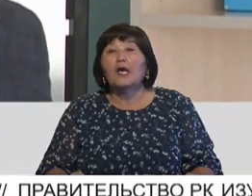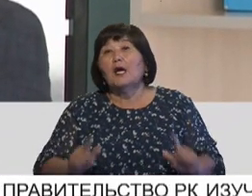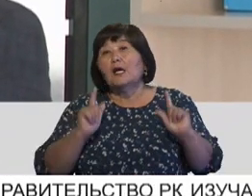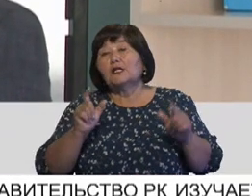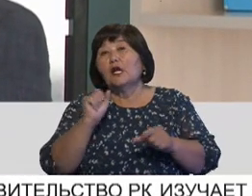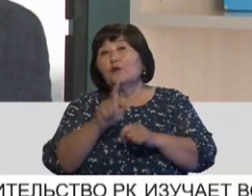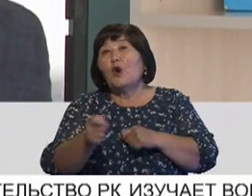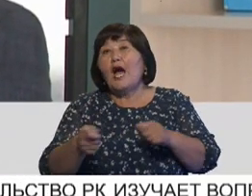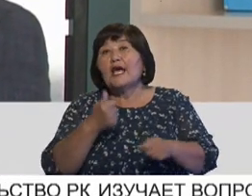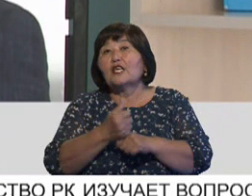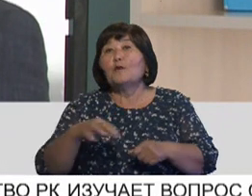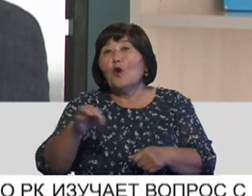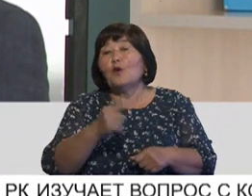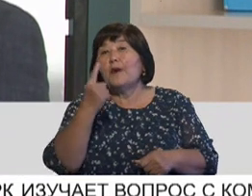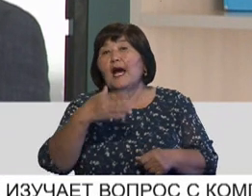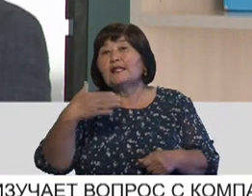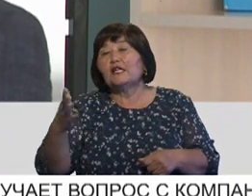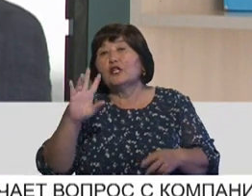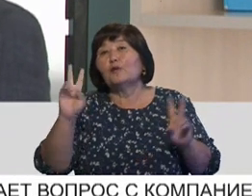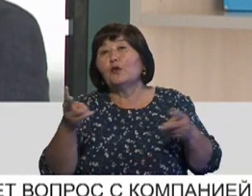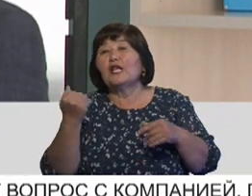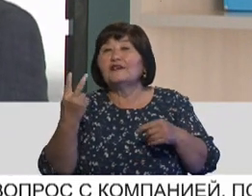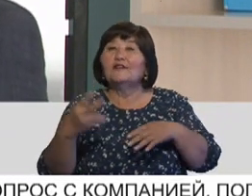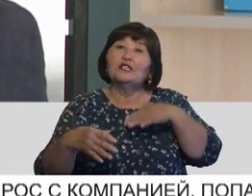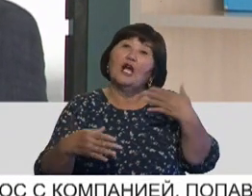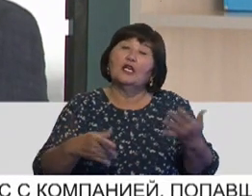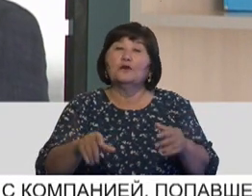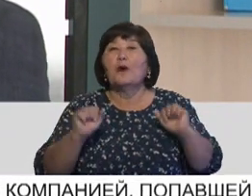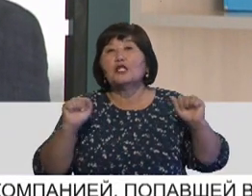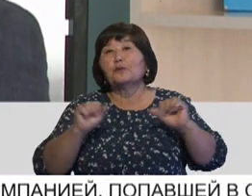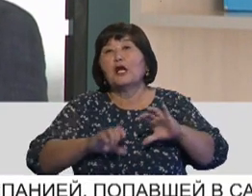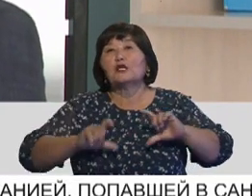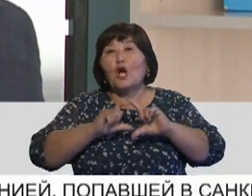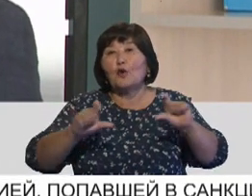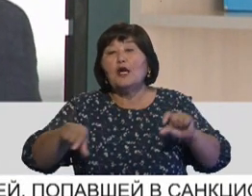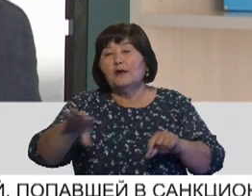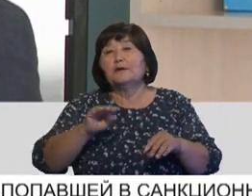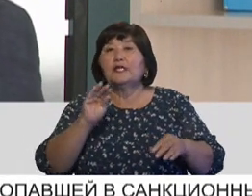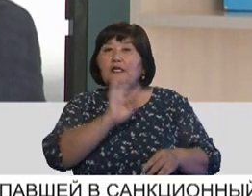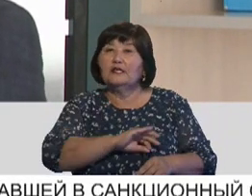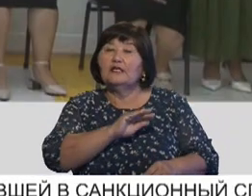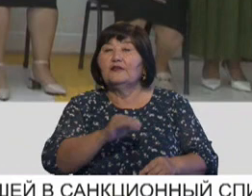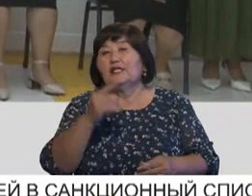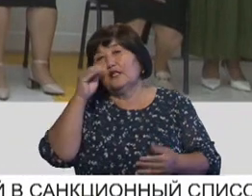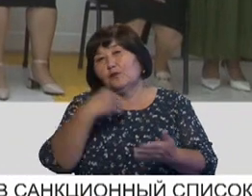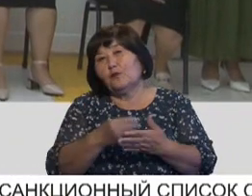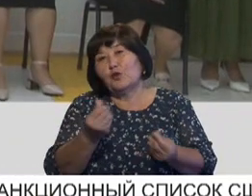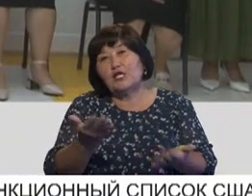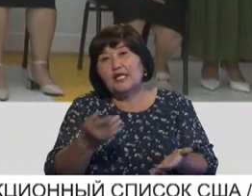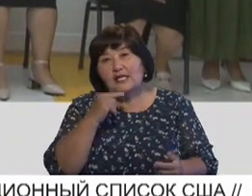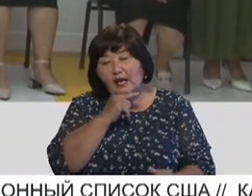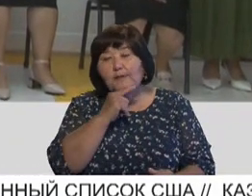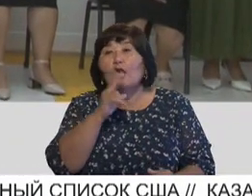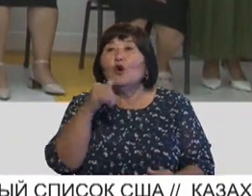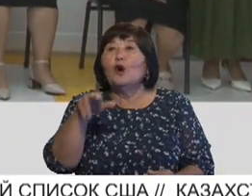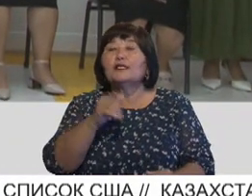Согласно поручению акима области, одна сторона будет клубом, другая – спортивным комплексом. Это эффективно и для нас, и для бюджета. В ауле